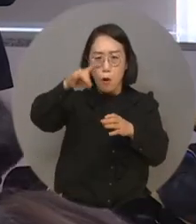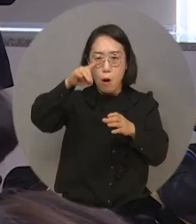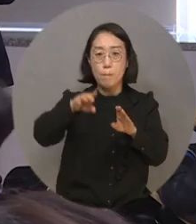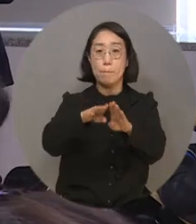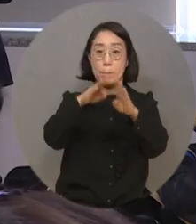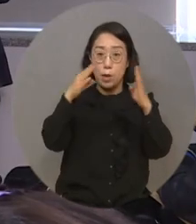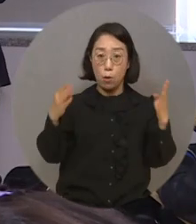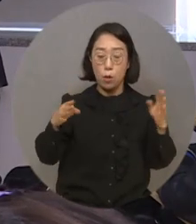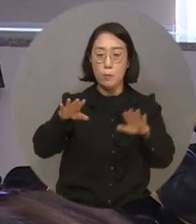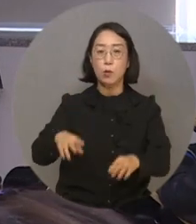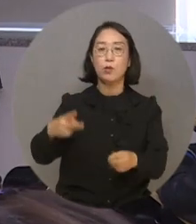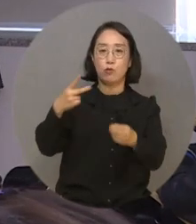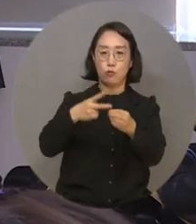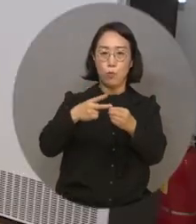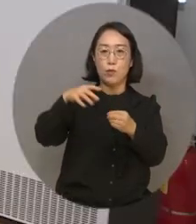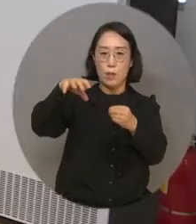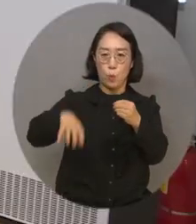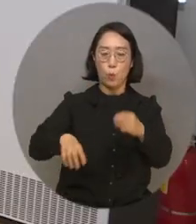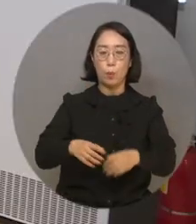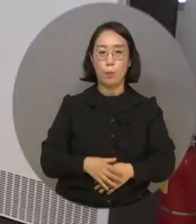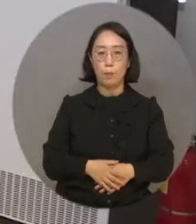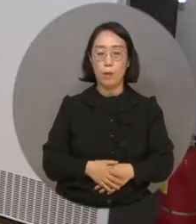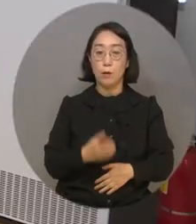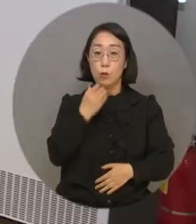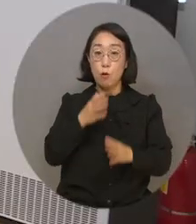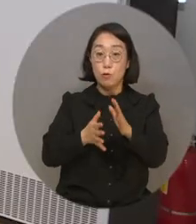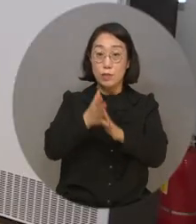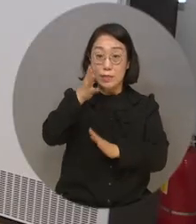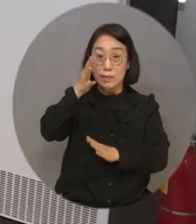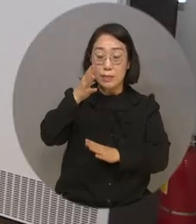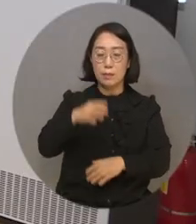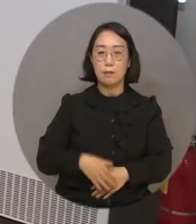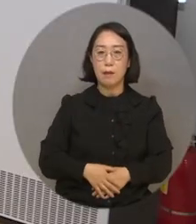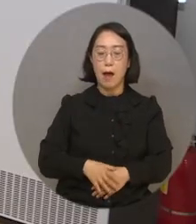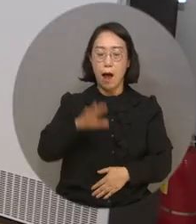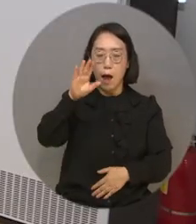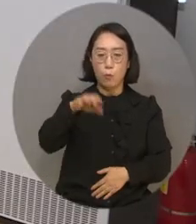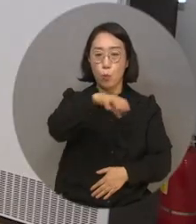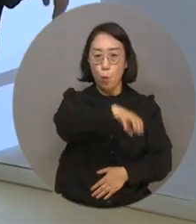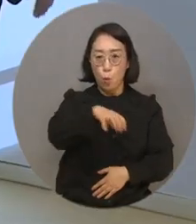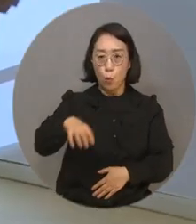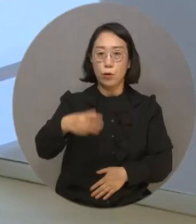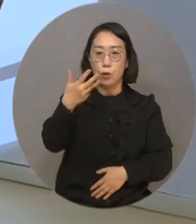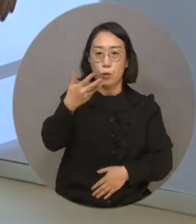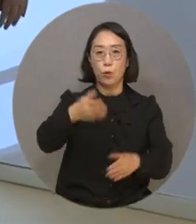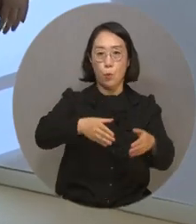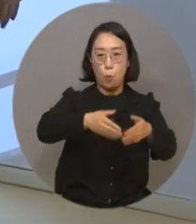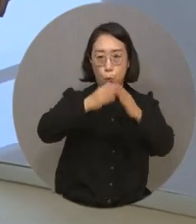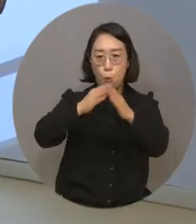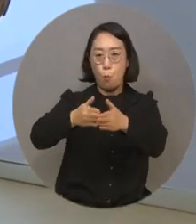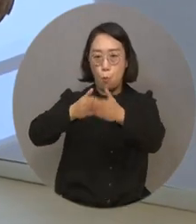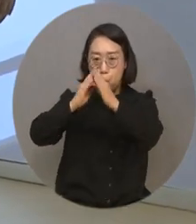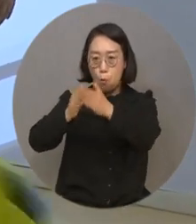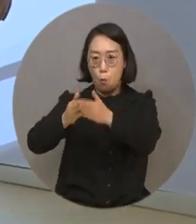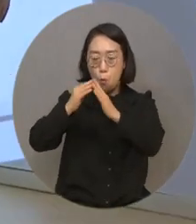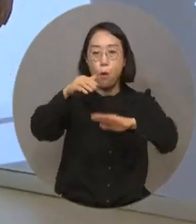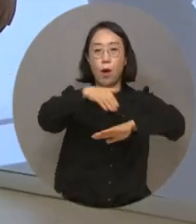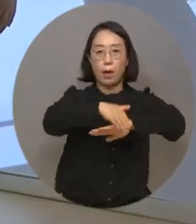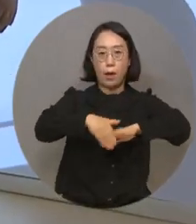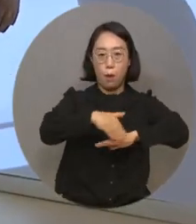이후 이번이 두 번째입니다 서울시는 앞으로 총 8개수의 뇌병변 장애인 비전센터를 세울